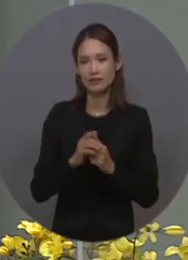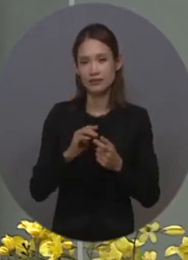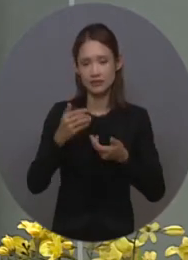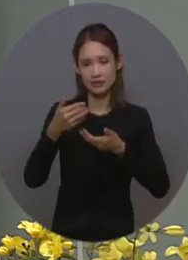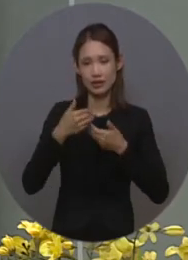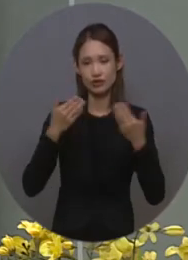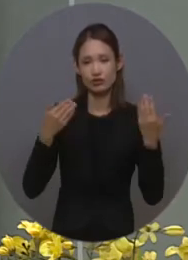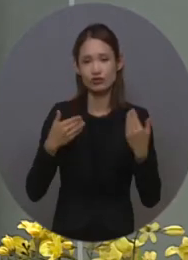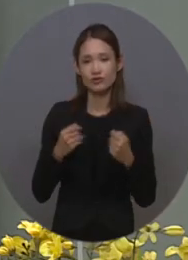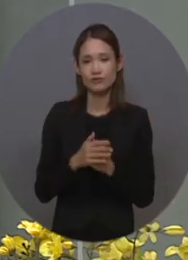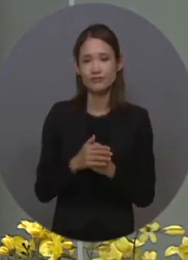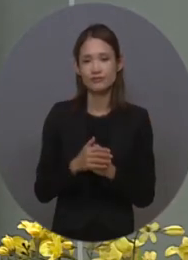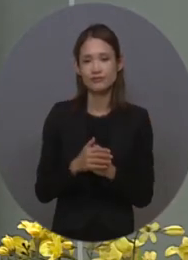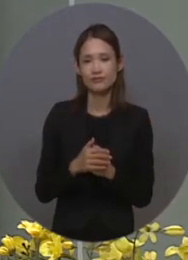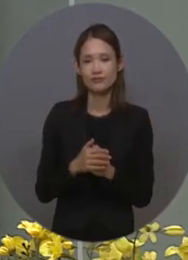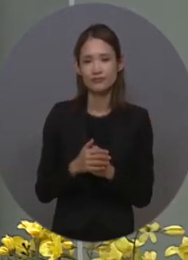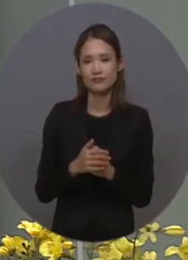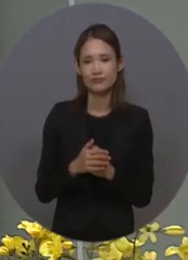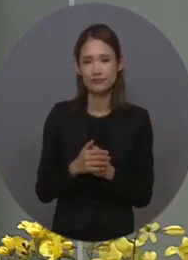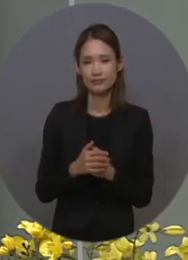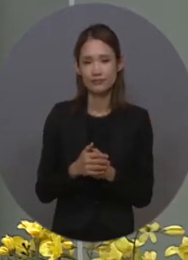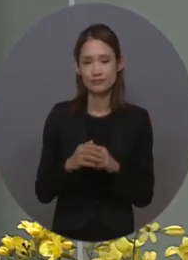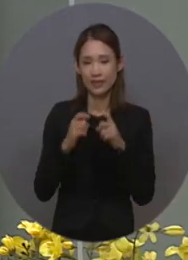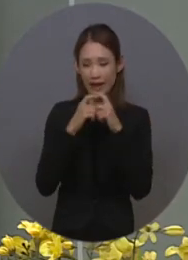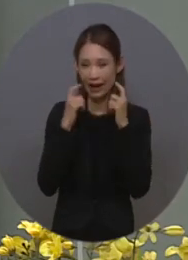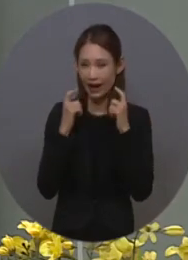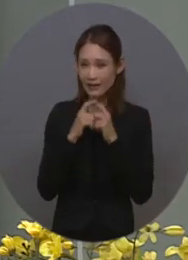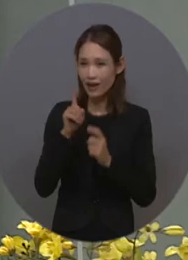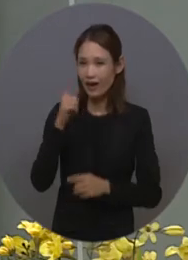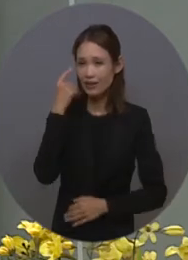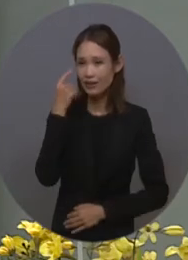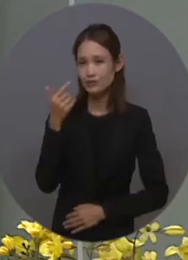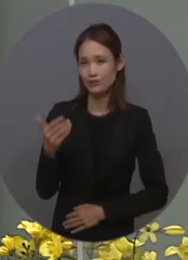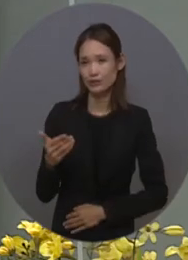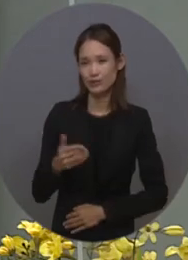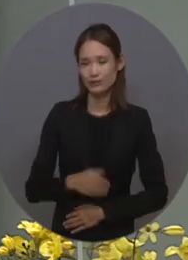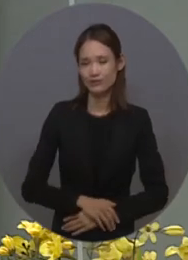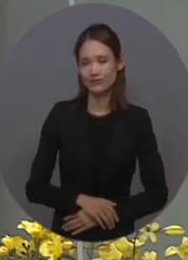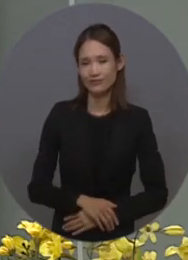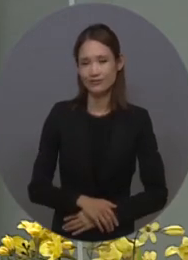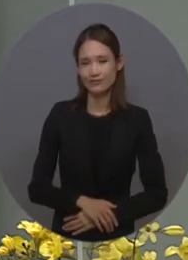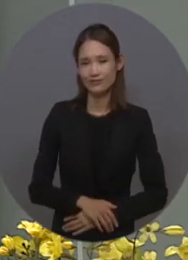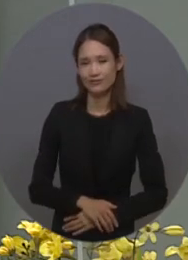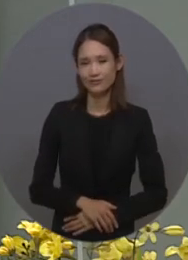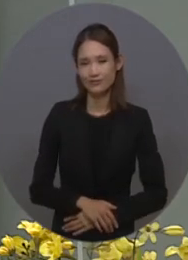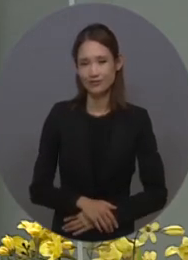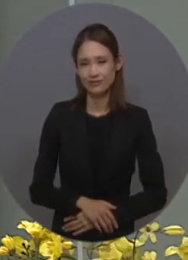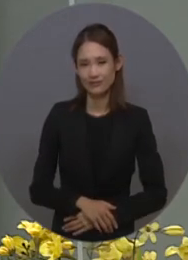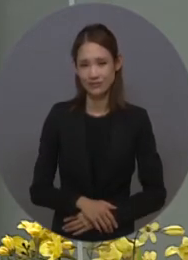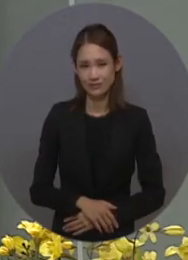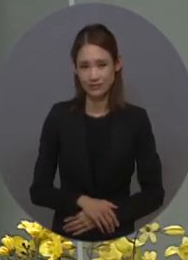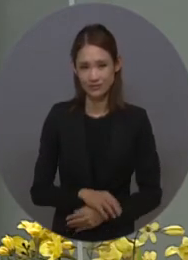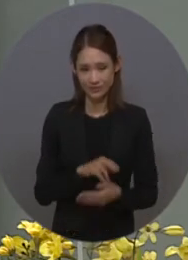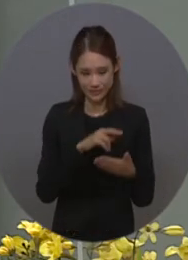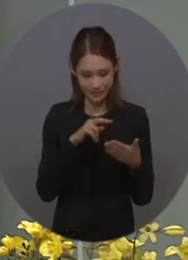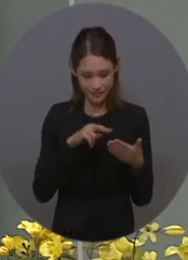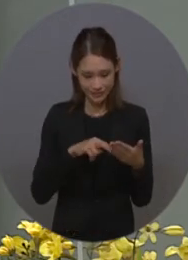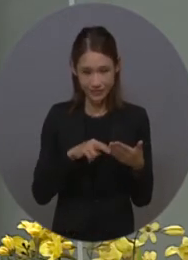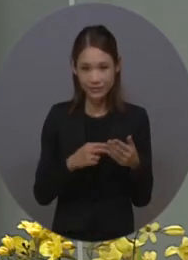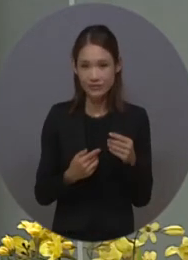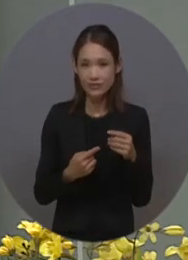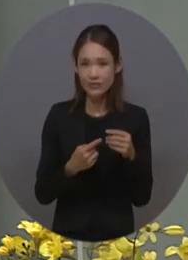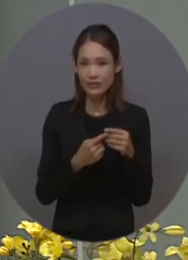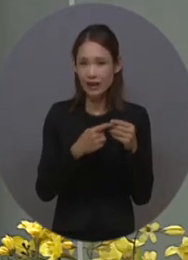것 같습니다. 네. 우리 박진 의원님 그럼 이제 개인적인 거 한번 여쭤보겠습니다. 네. 제가 딱 이렇게 리스트 딱 보니까요. 최고의